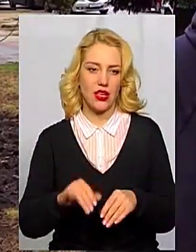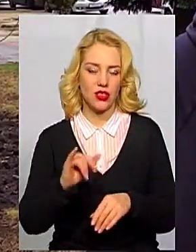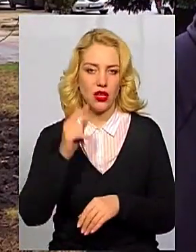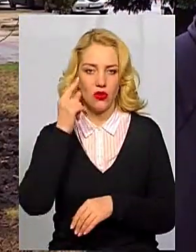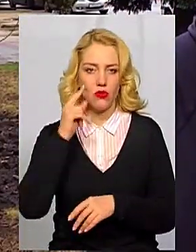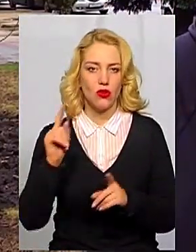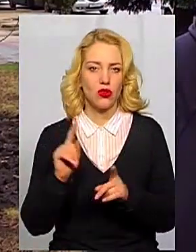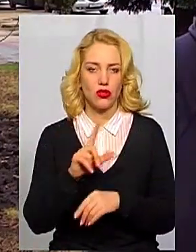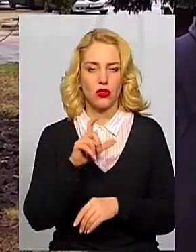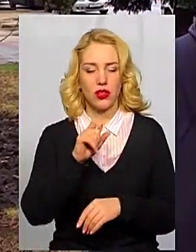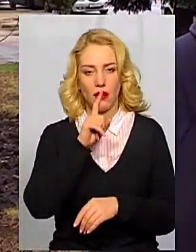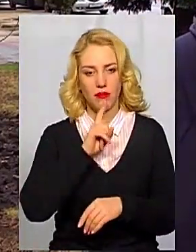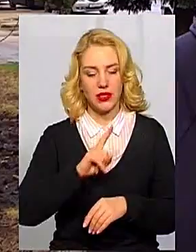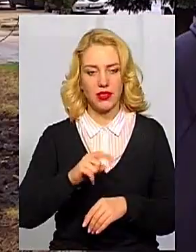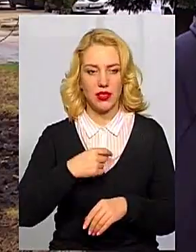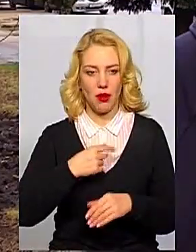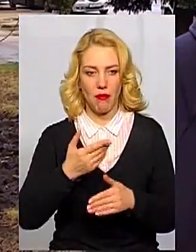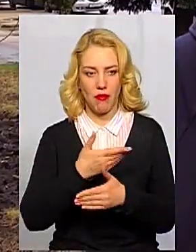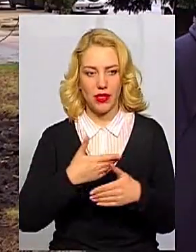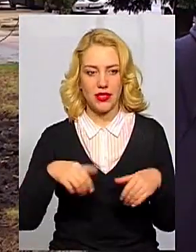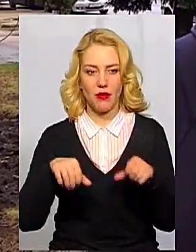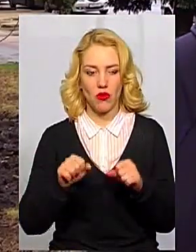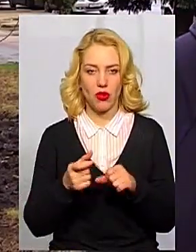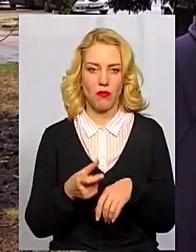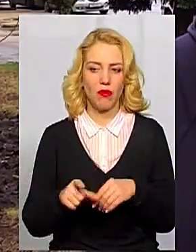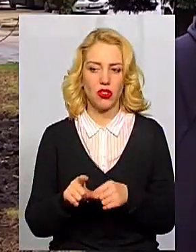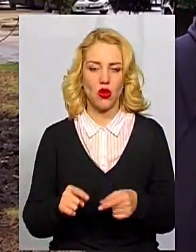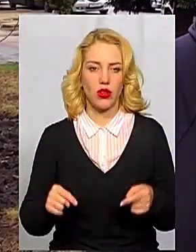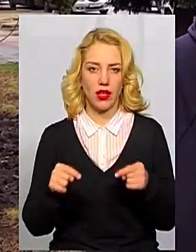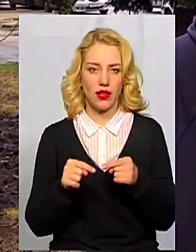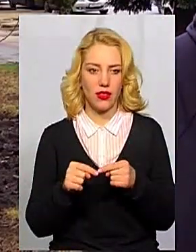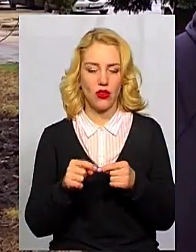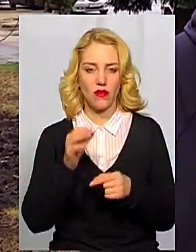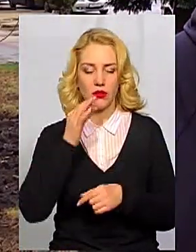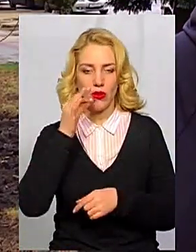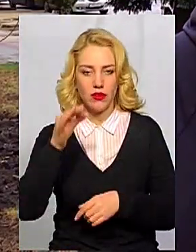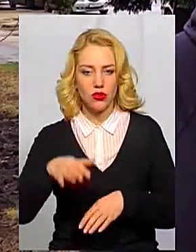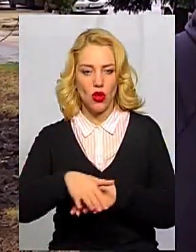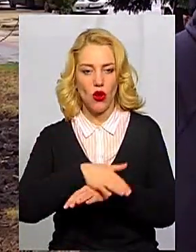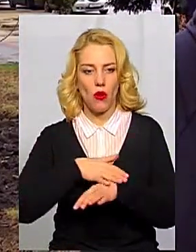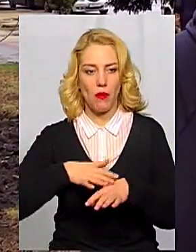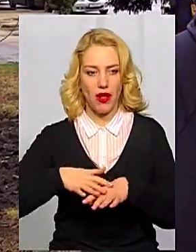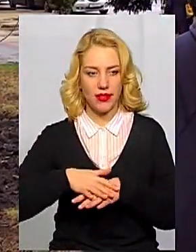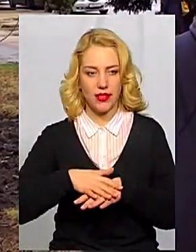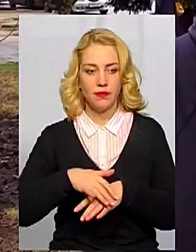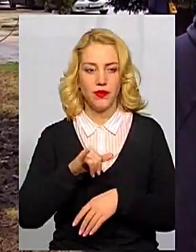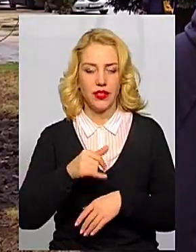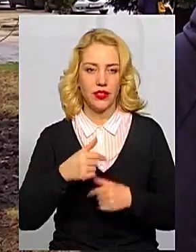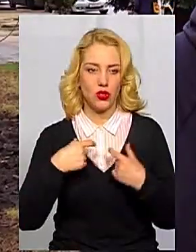за місяць ми зможемо більш конкретно відповісти громаді і